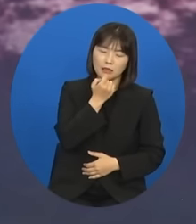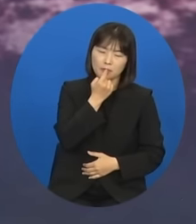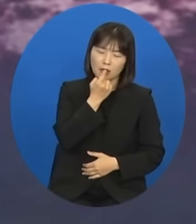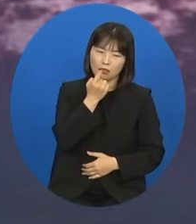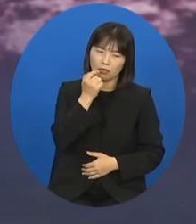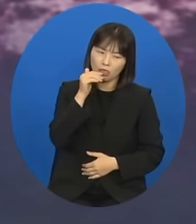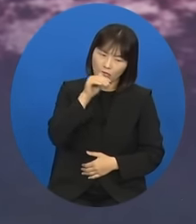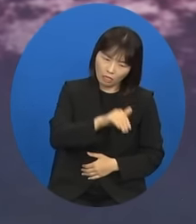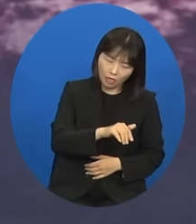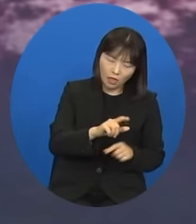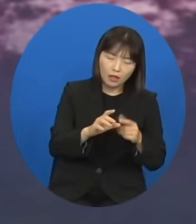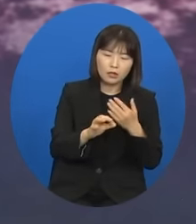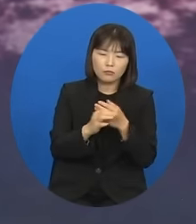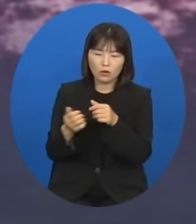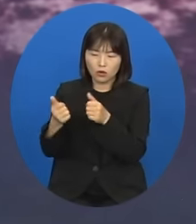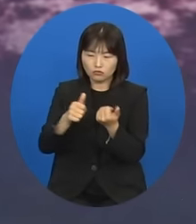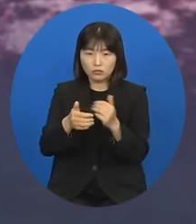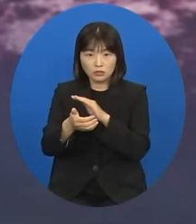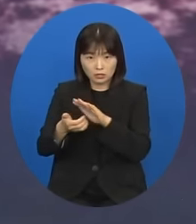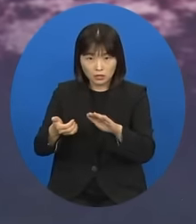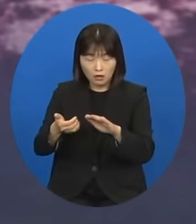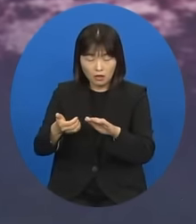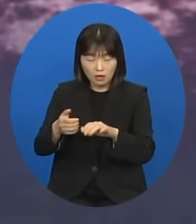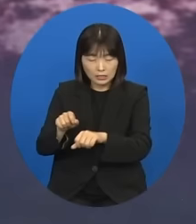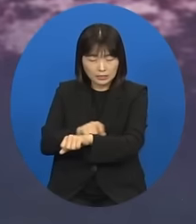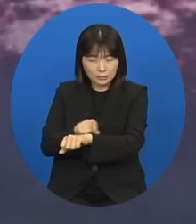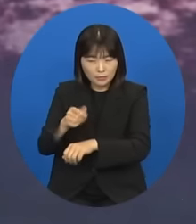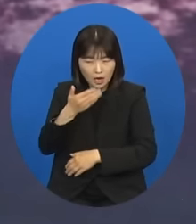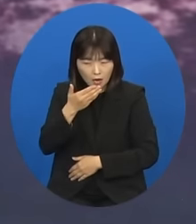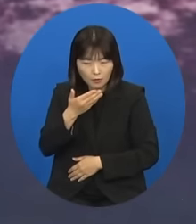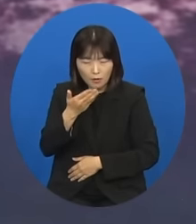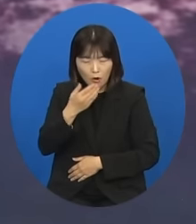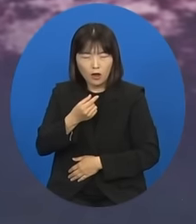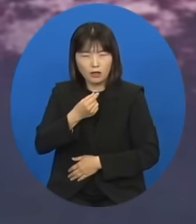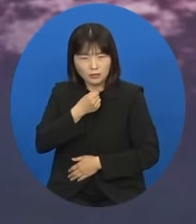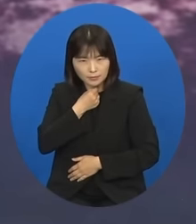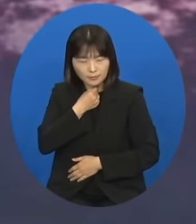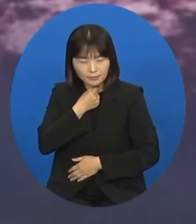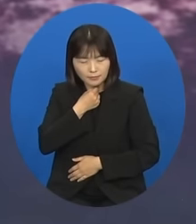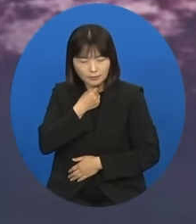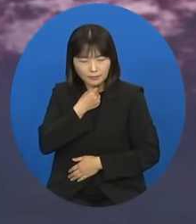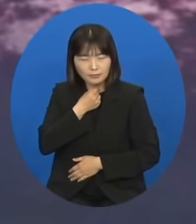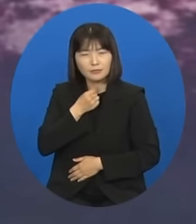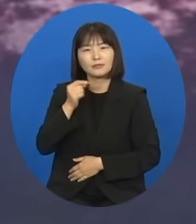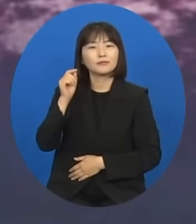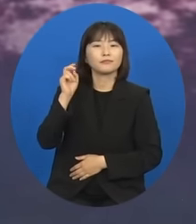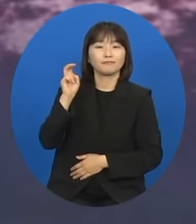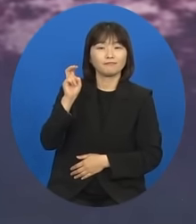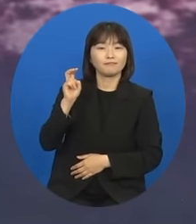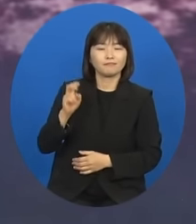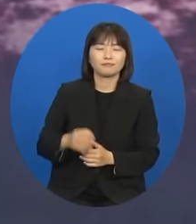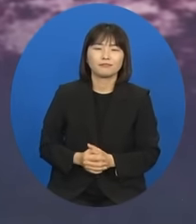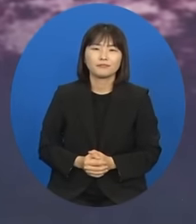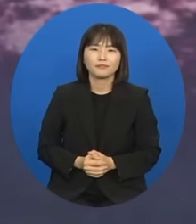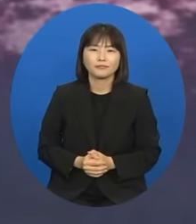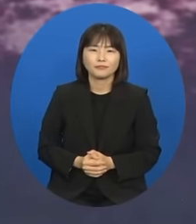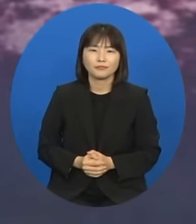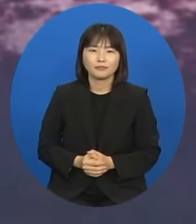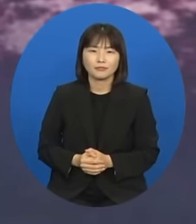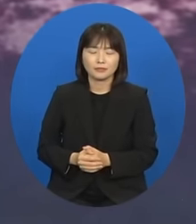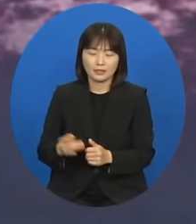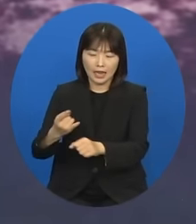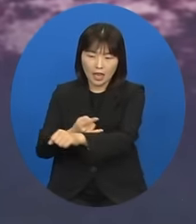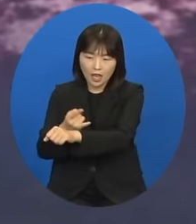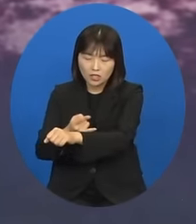아니면 아 죽기 전에 다시 한번 그 미 별미를 꼭 먹고 싶었는지 뭐 그거는 잘 모르겠지만 아 에서에게 그